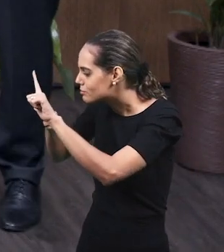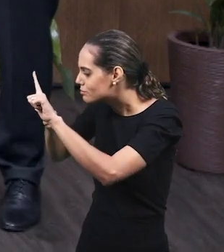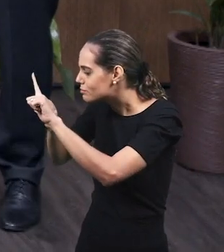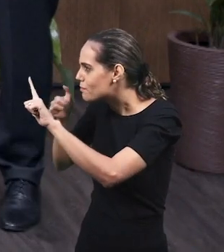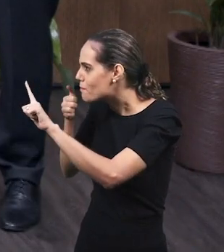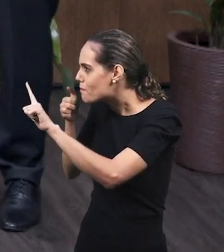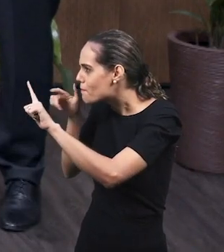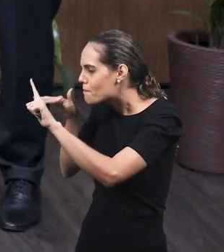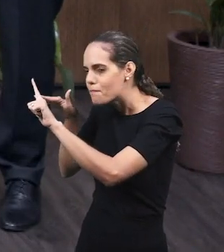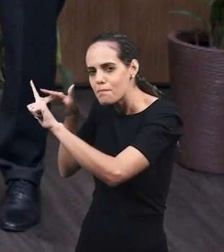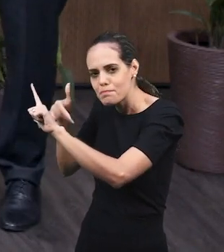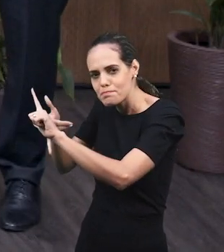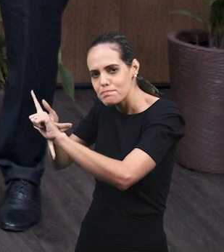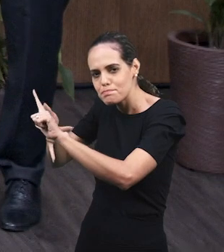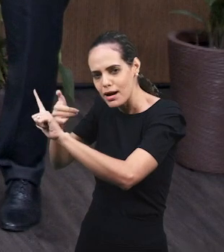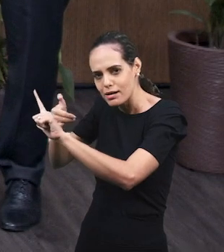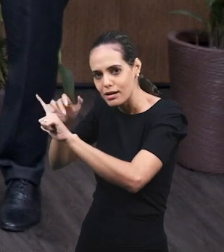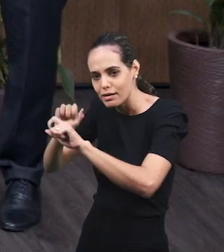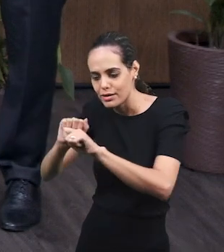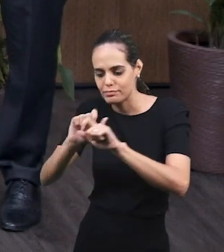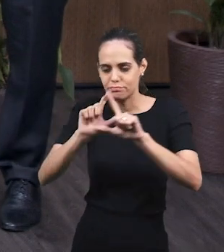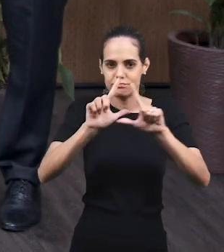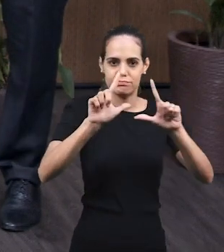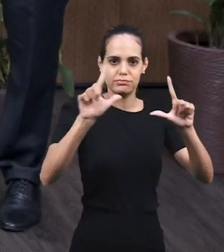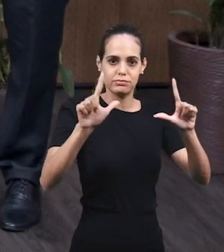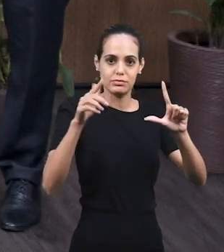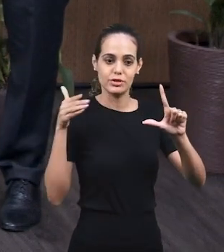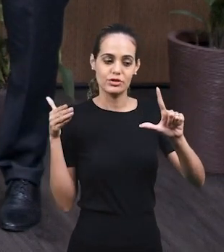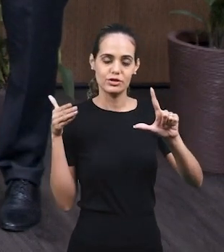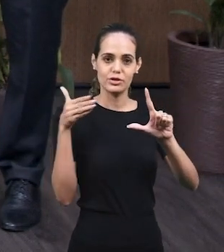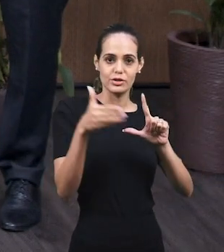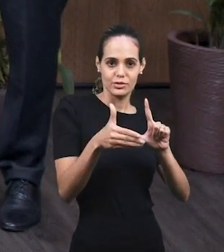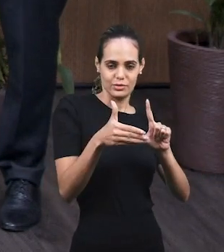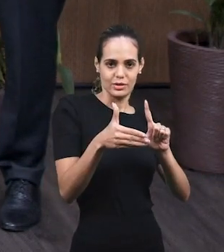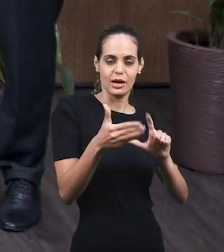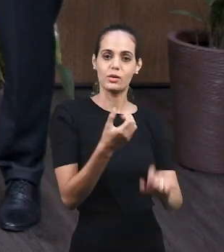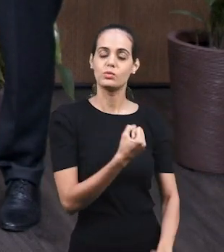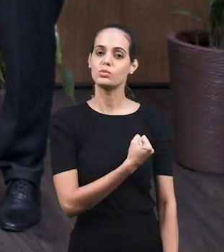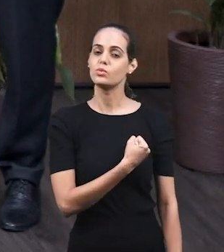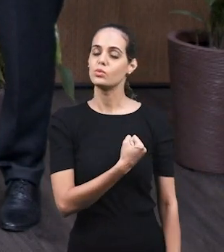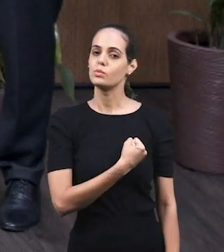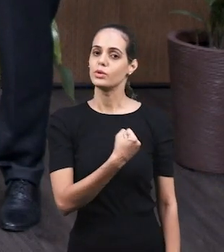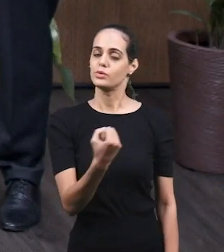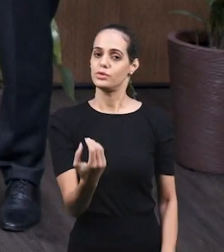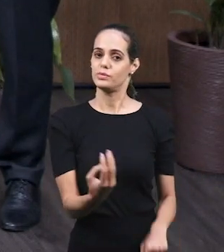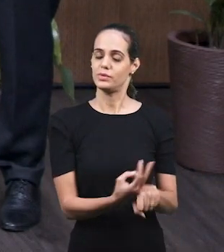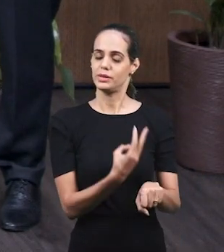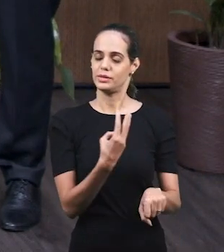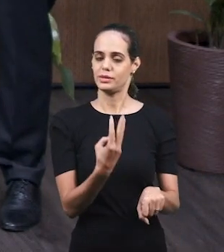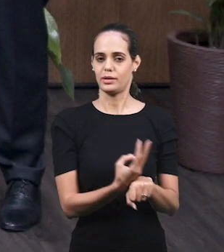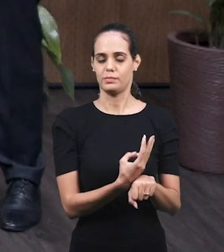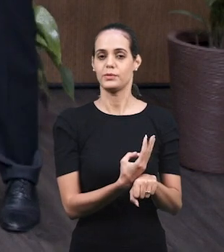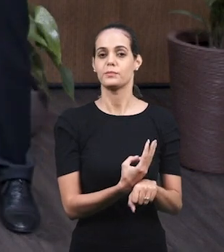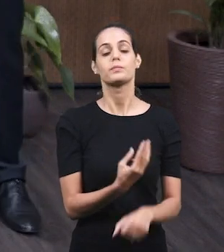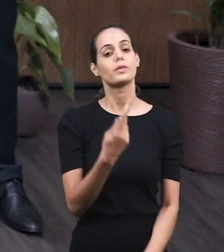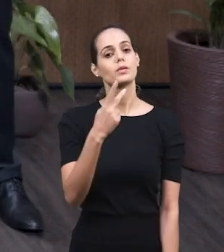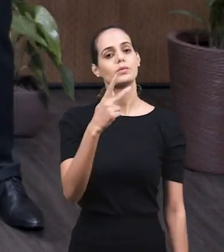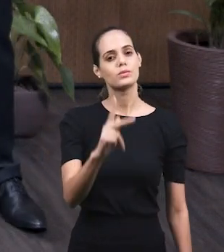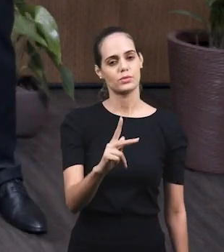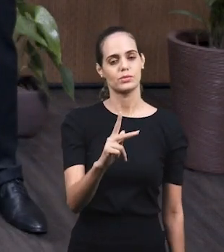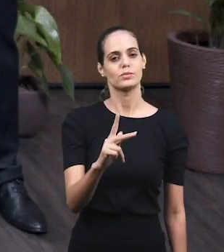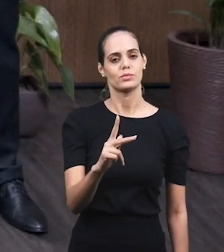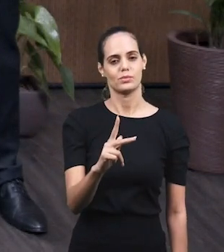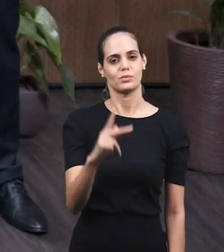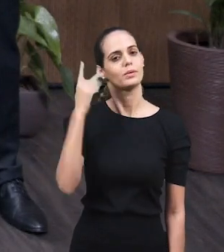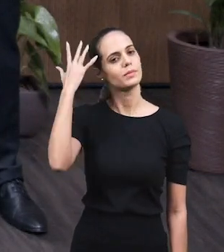l'appareil photo de votre smartphone, diriger vers ce code. Vous allez être redirigé vers